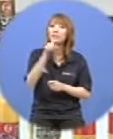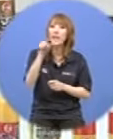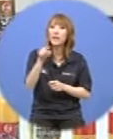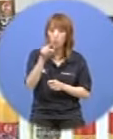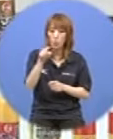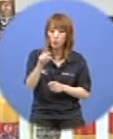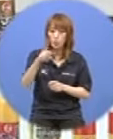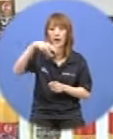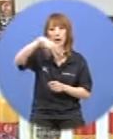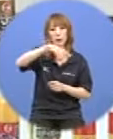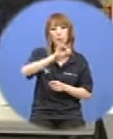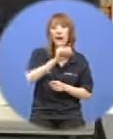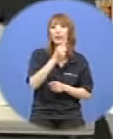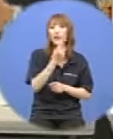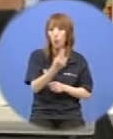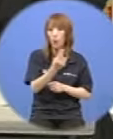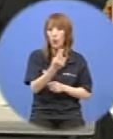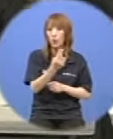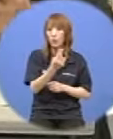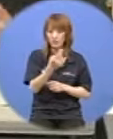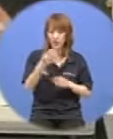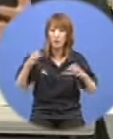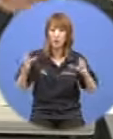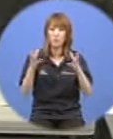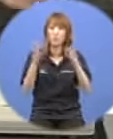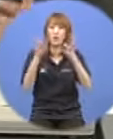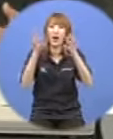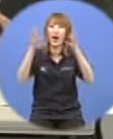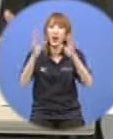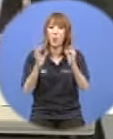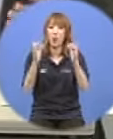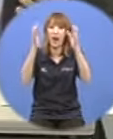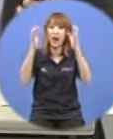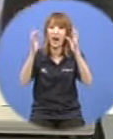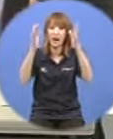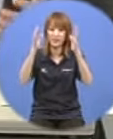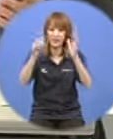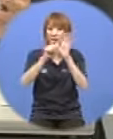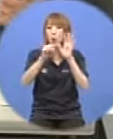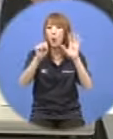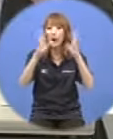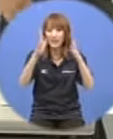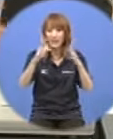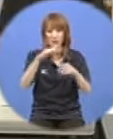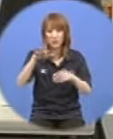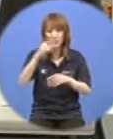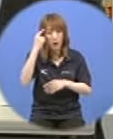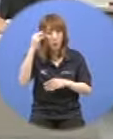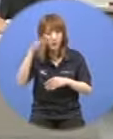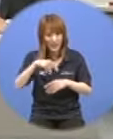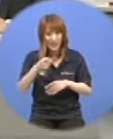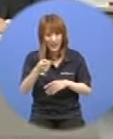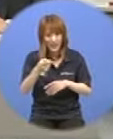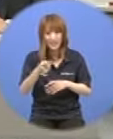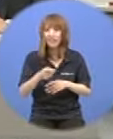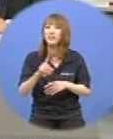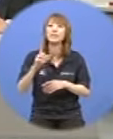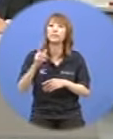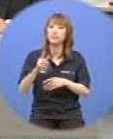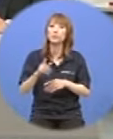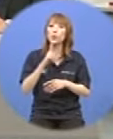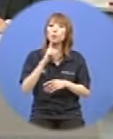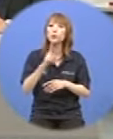まあマットでしたから、 こうブワーッとこう行かないと効いてないとみんな思ったんかな。 というかその装置がやっぱりいり